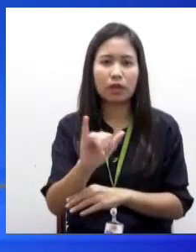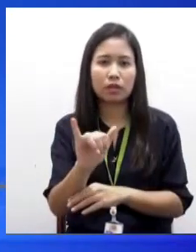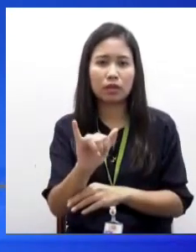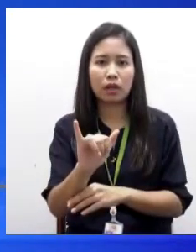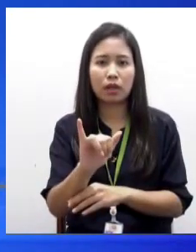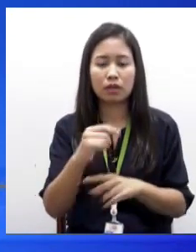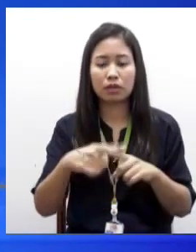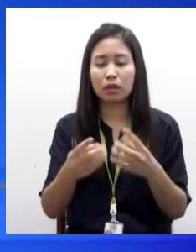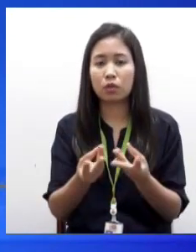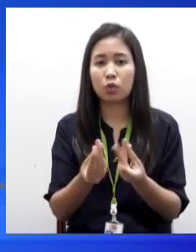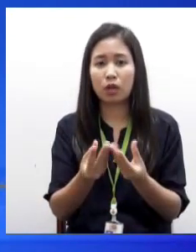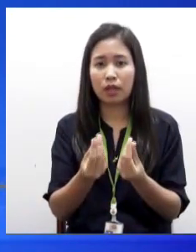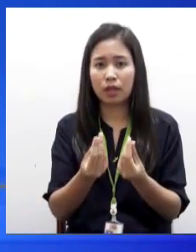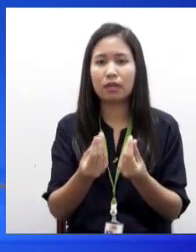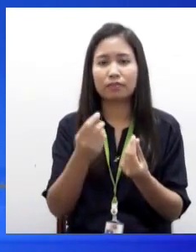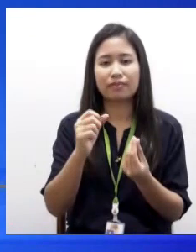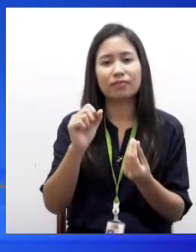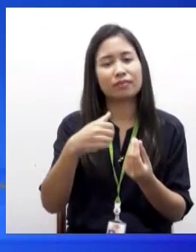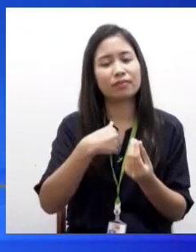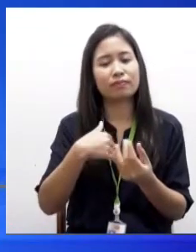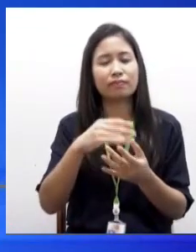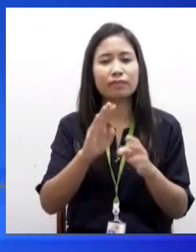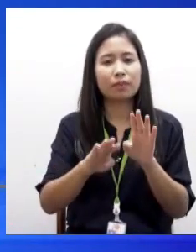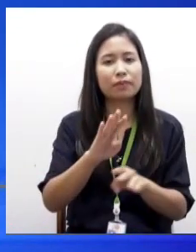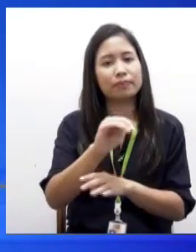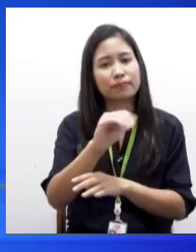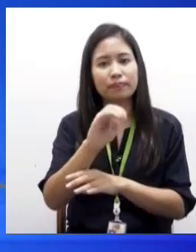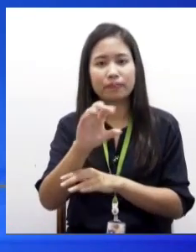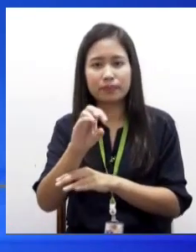อยู่ในนั้นเพราะสถานการณ์มันยังมันยังไม่มั่นคงหรือยังไม่ปลอดภัยนะครับก็นั้นแต่ตัวเลขเราอยู่ในหลัก2หน่วยนะครับก็คือ 34